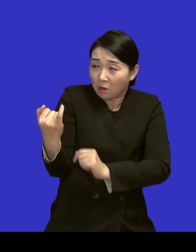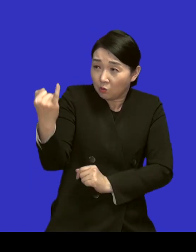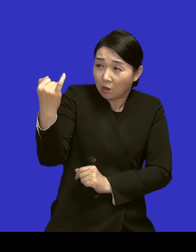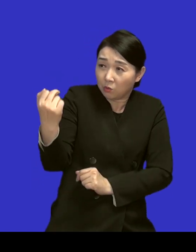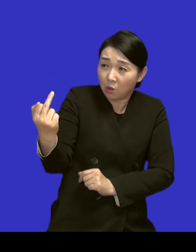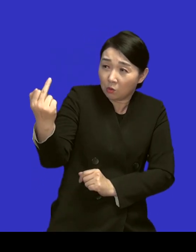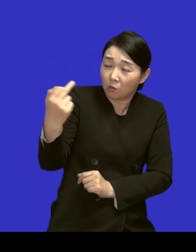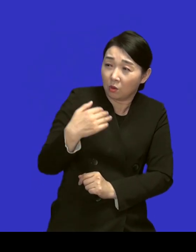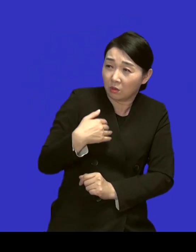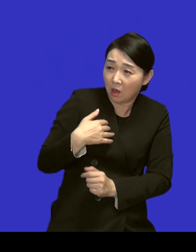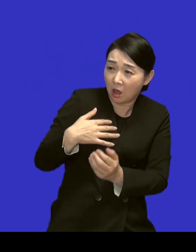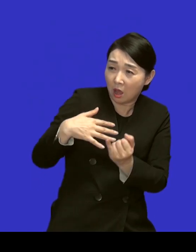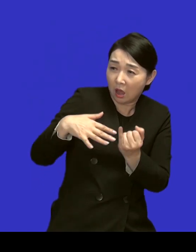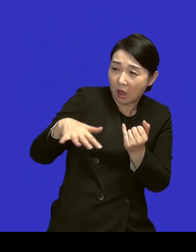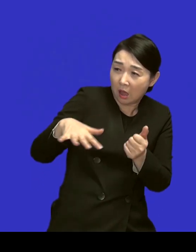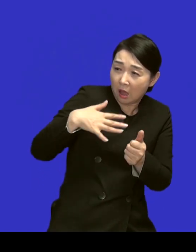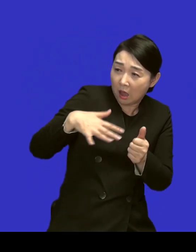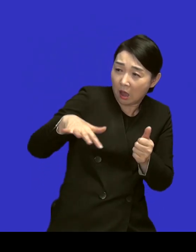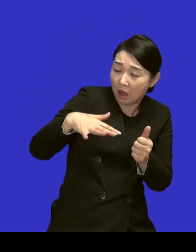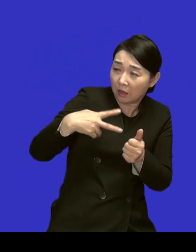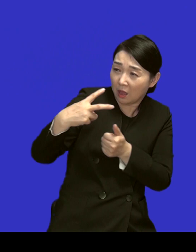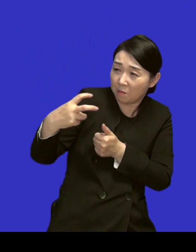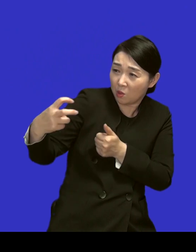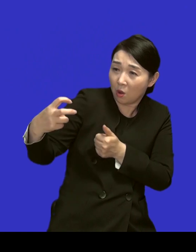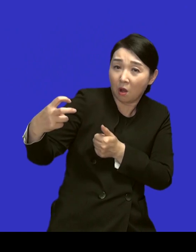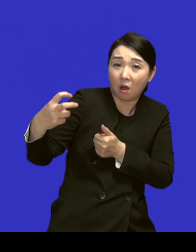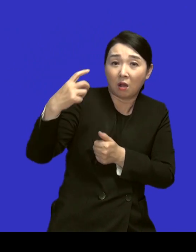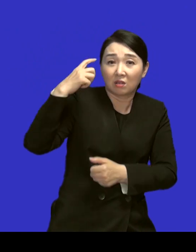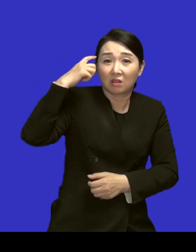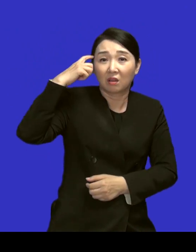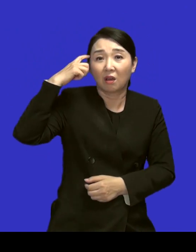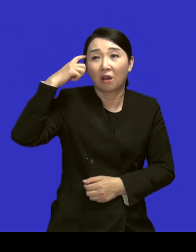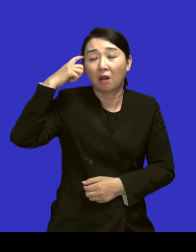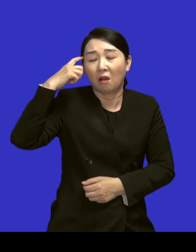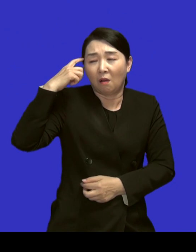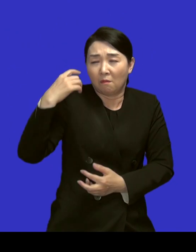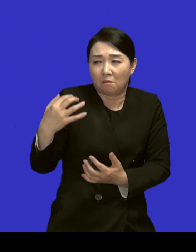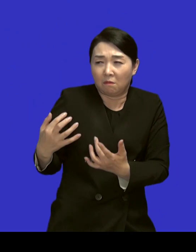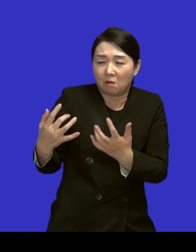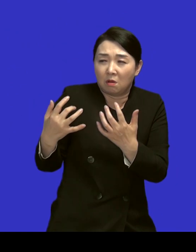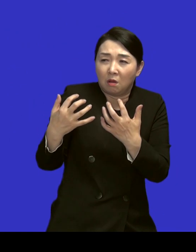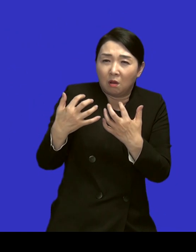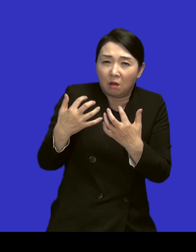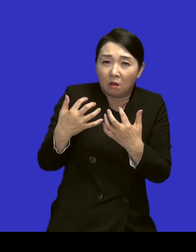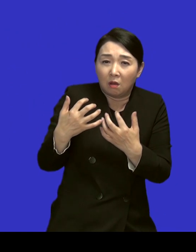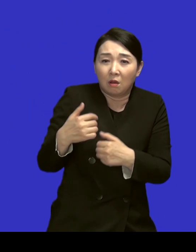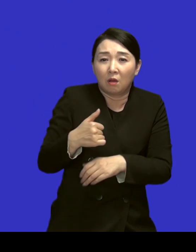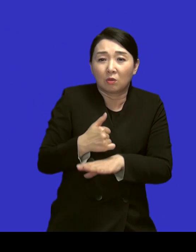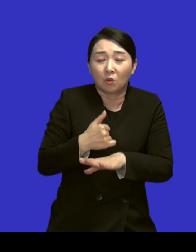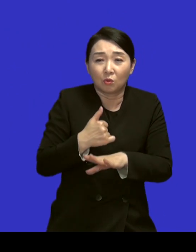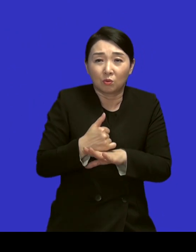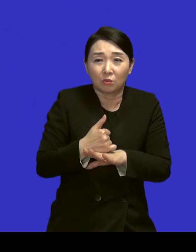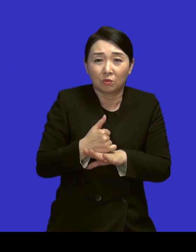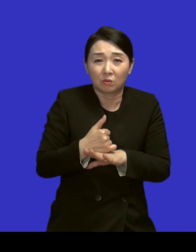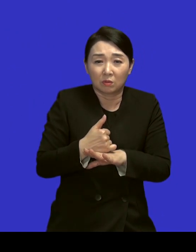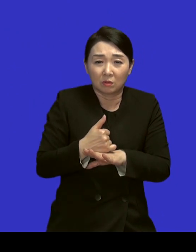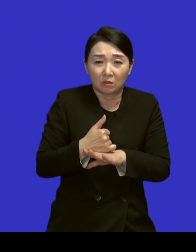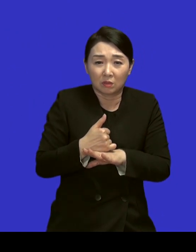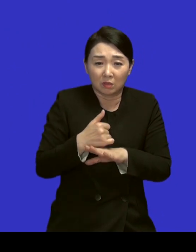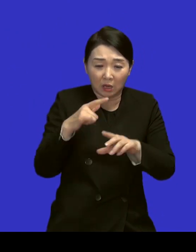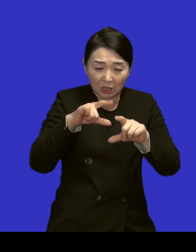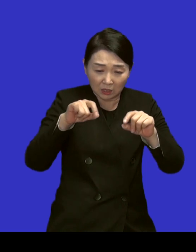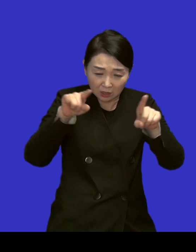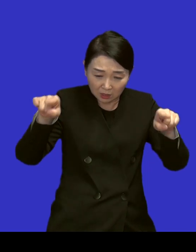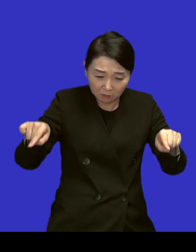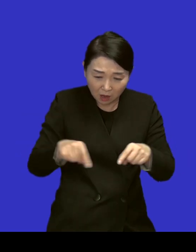저 형도 날 결국 날 미워하고 있겠지라는 생각이 덮치면서 그냥 식판을 버리고